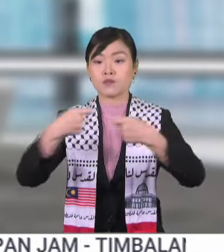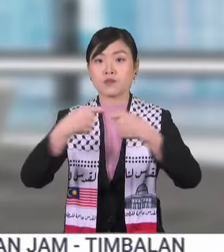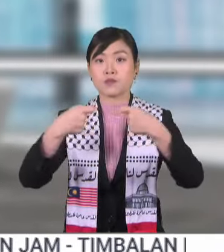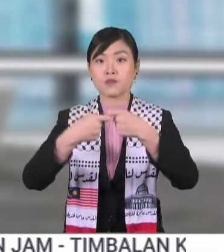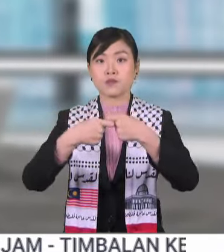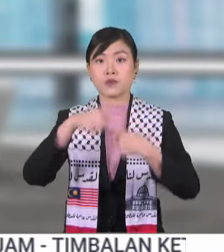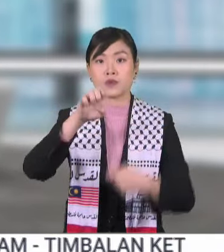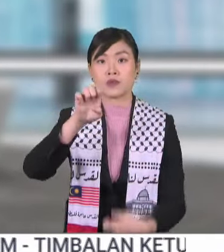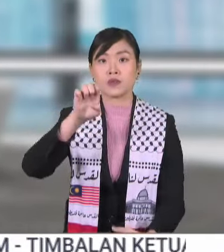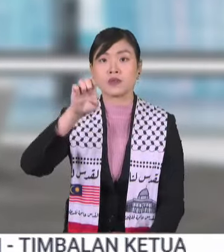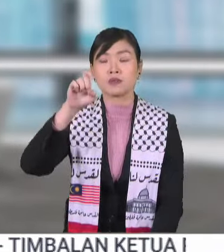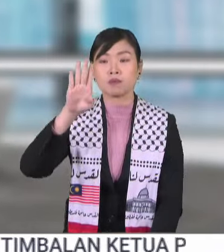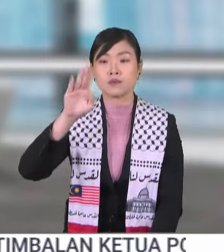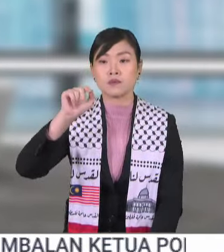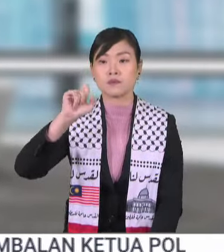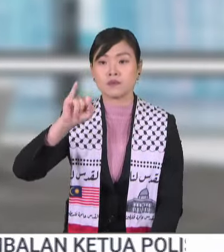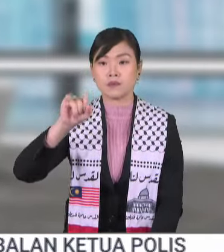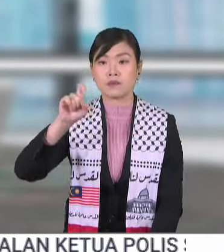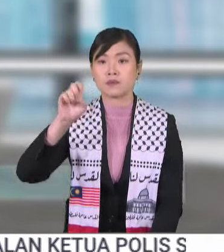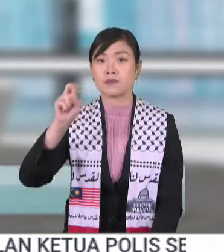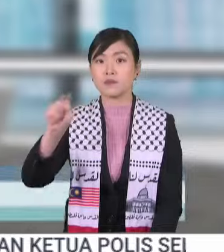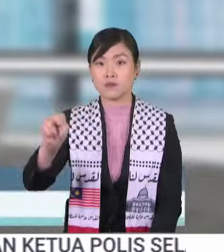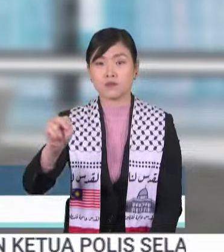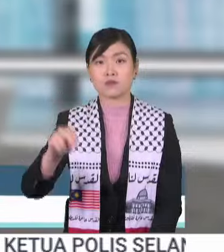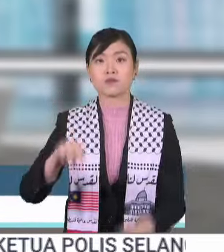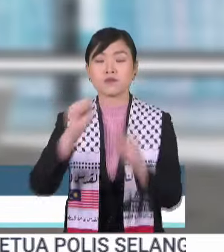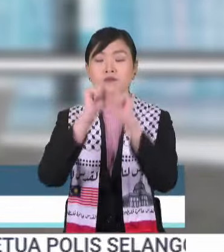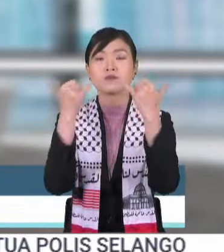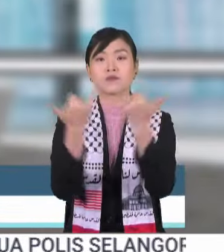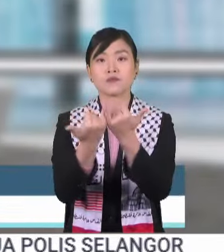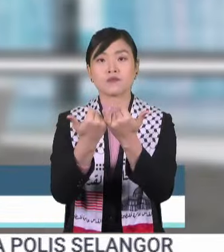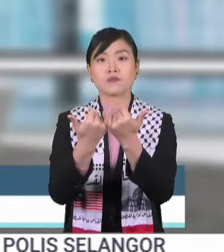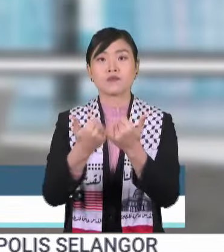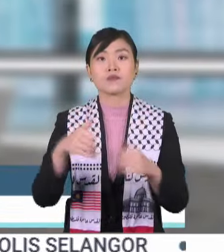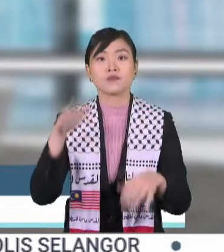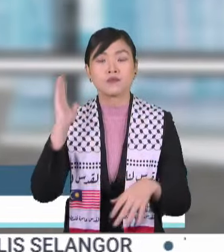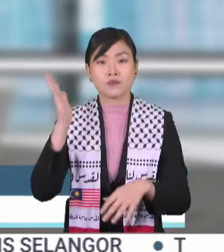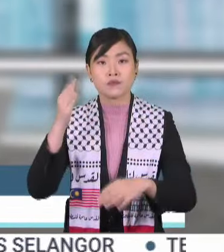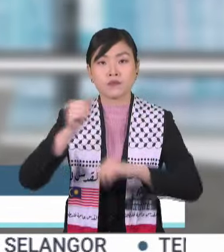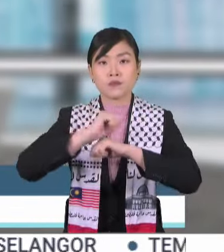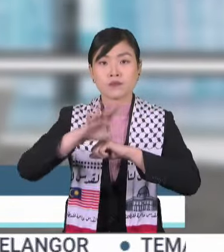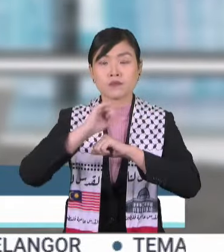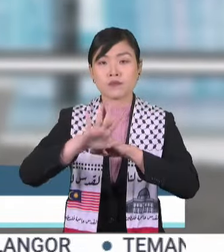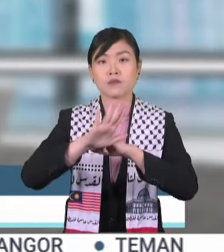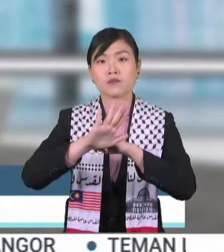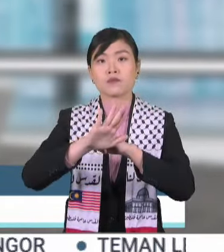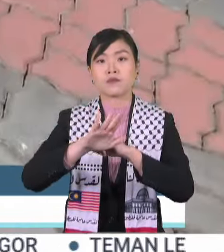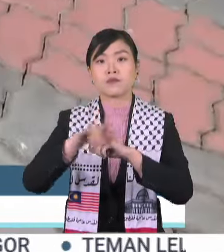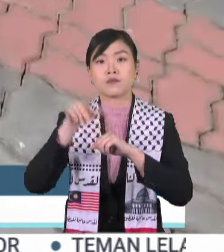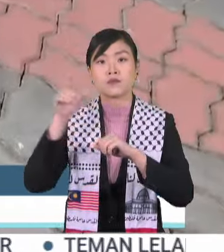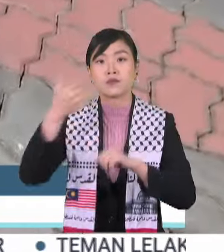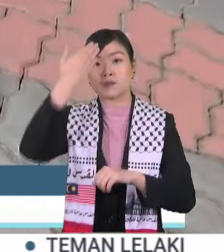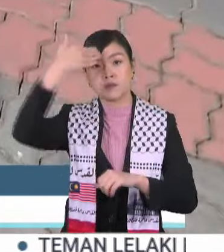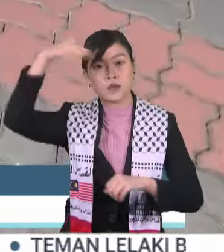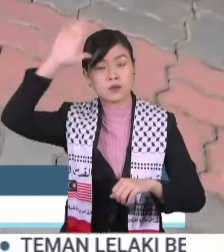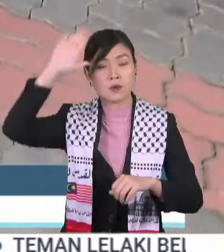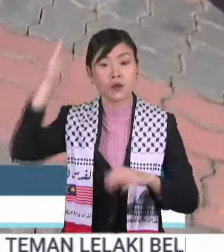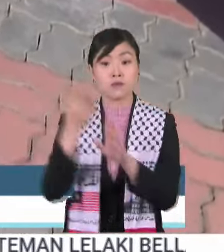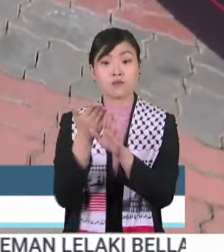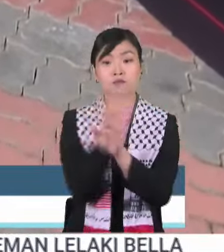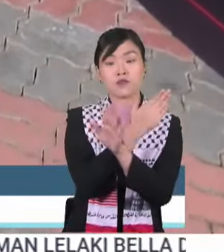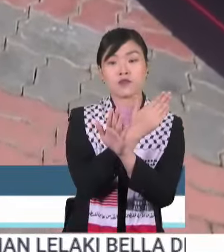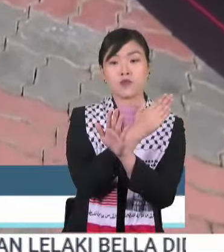of companies sebagai pengedar utama Syarikat berkenaan akan mempromosi penjualan dan penyewaan xicson di Perlis sebelum